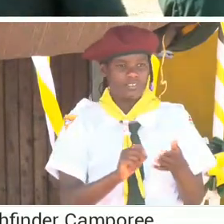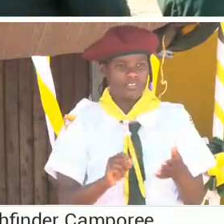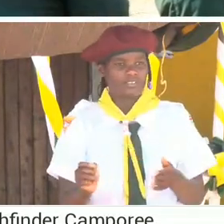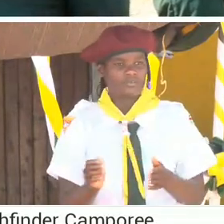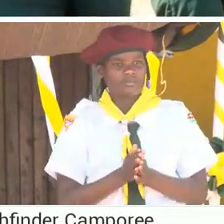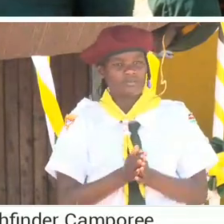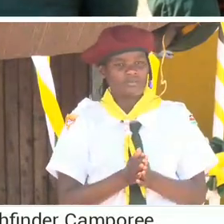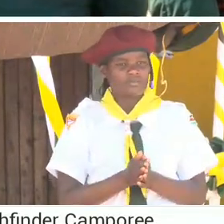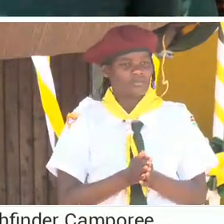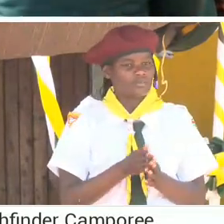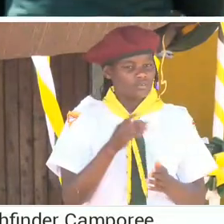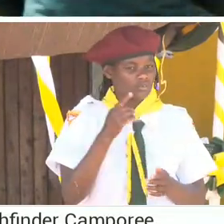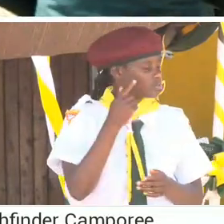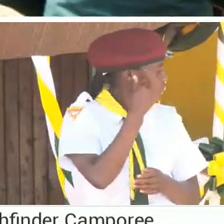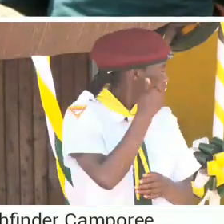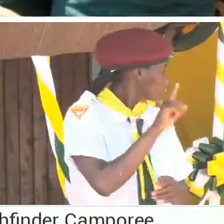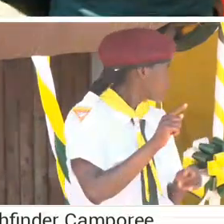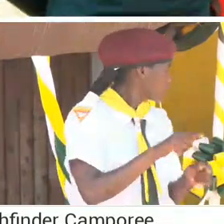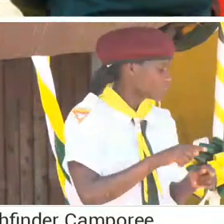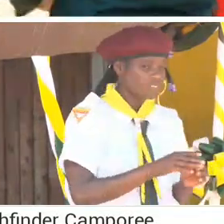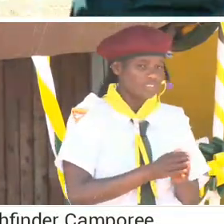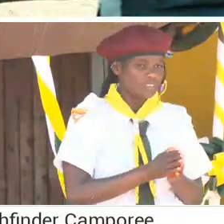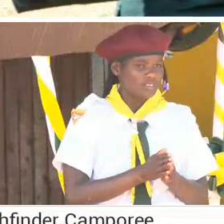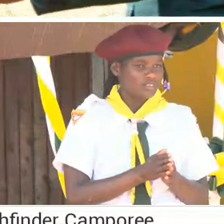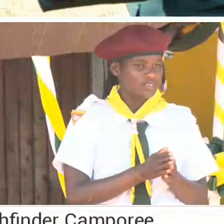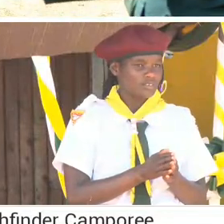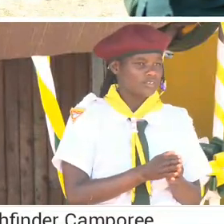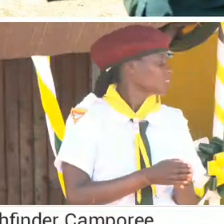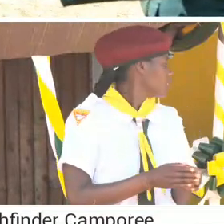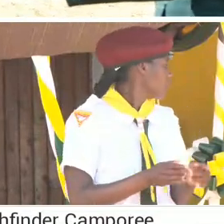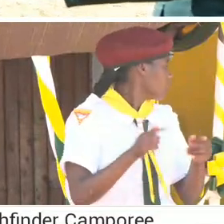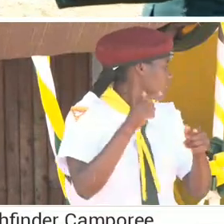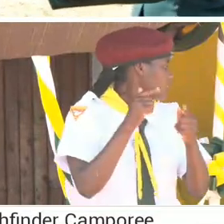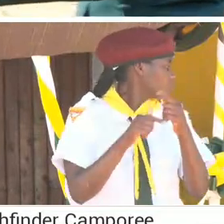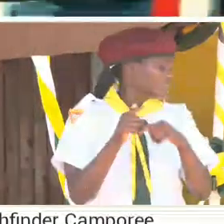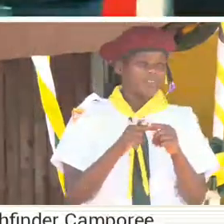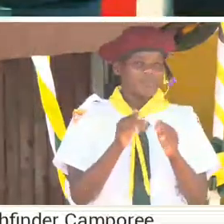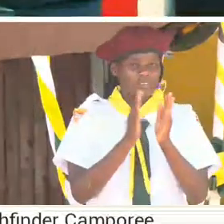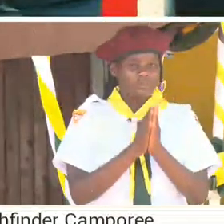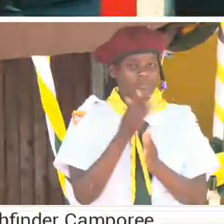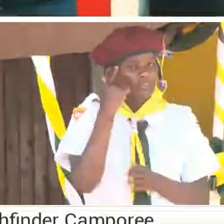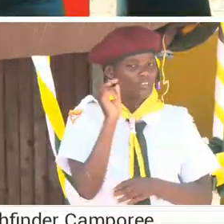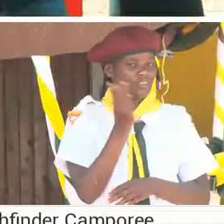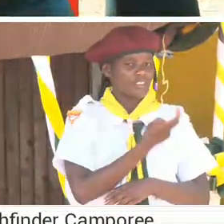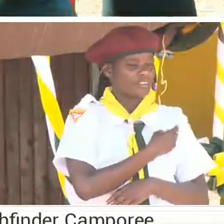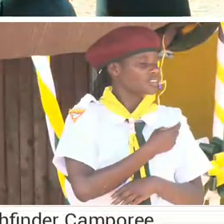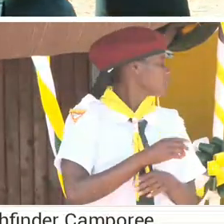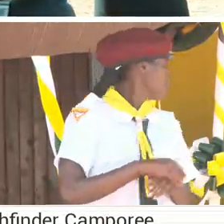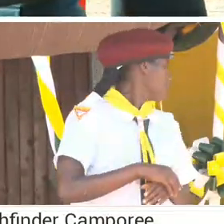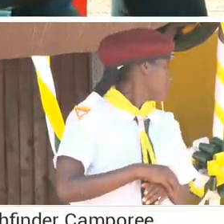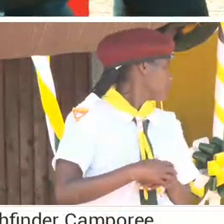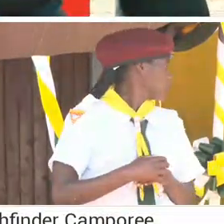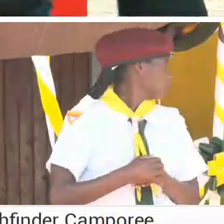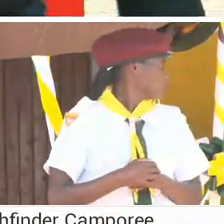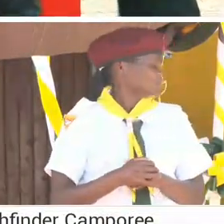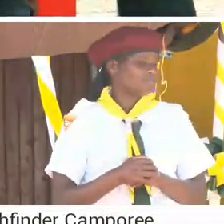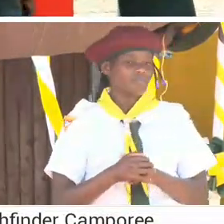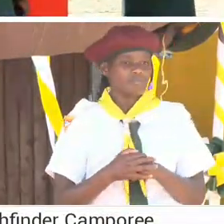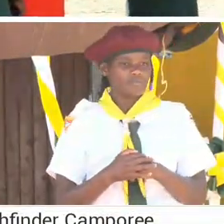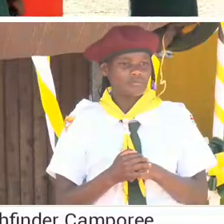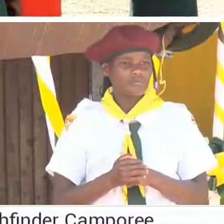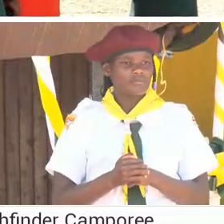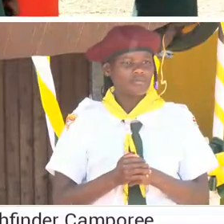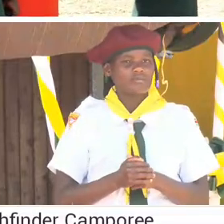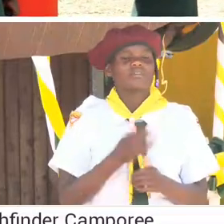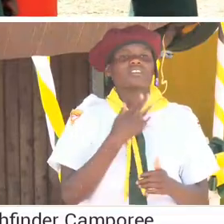wa field hii ya West aje atuombee. West Rift Valley Field executive secretary ataomba kwa ajili ya